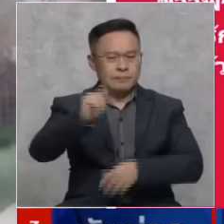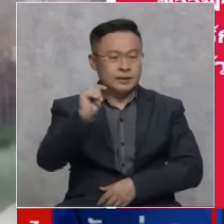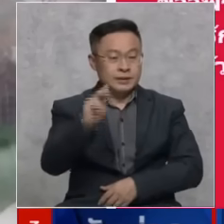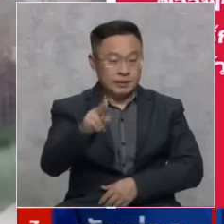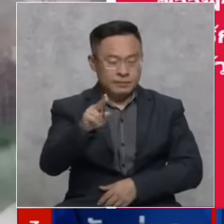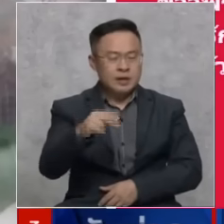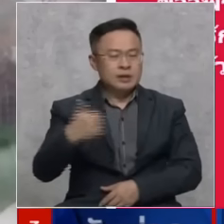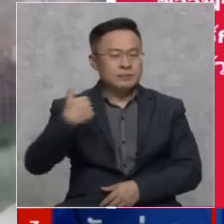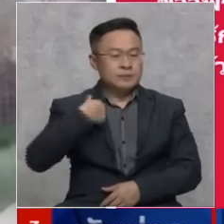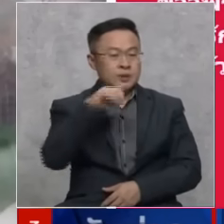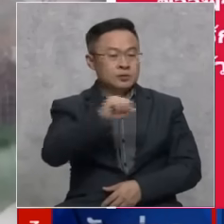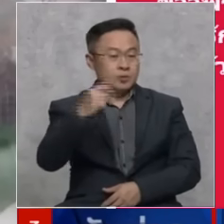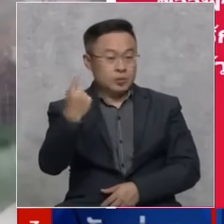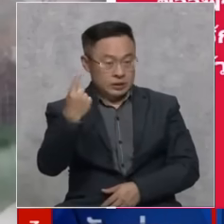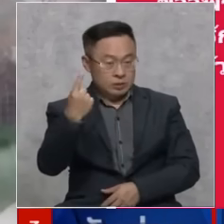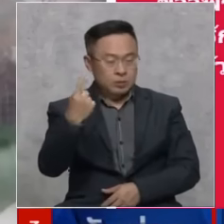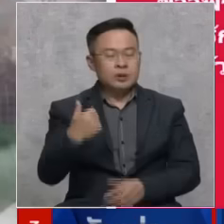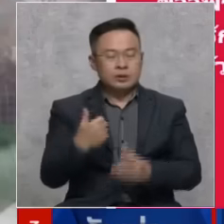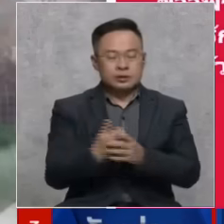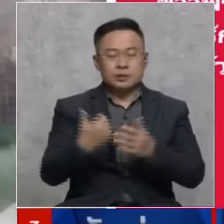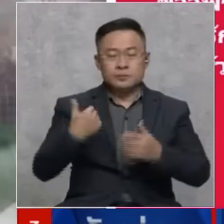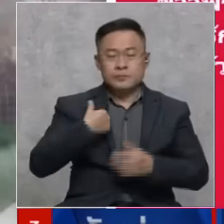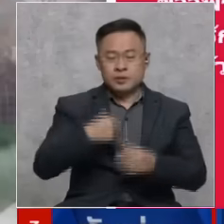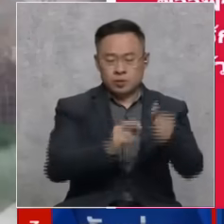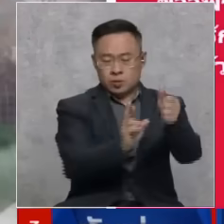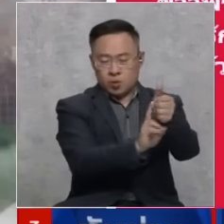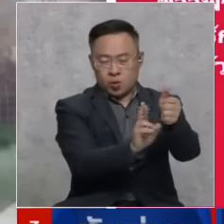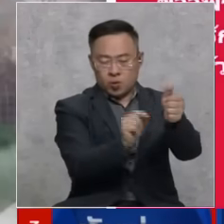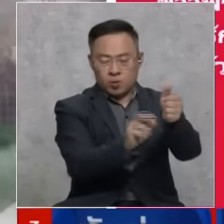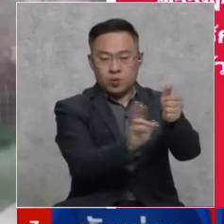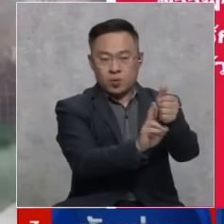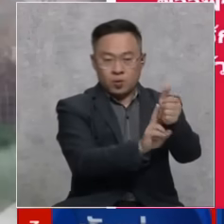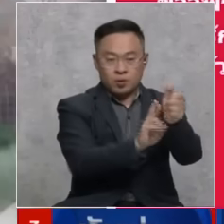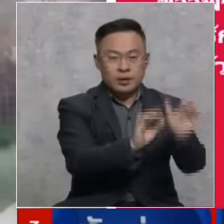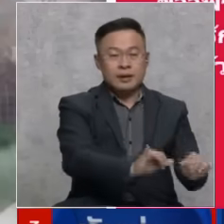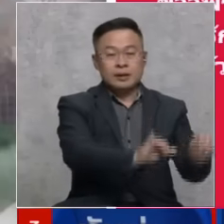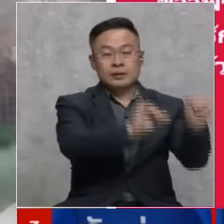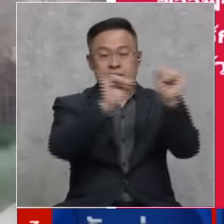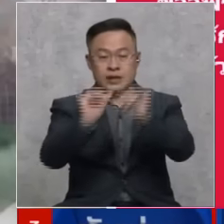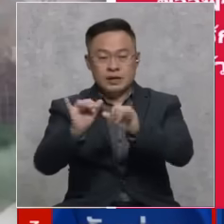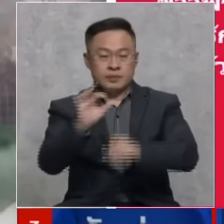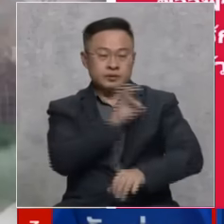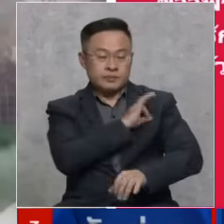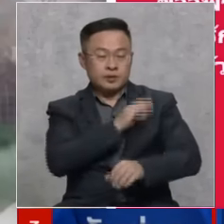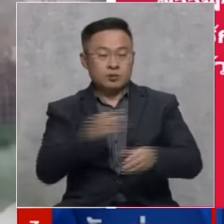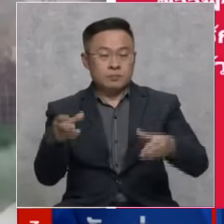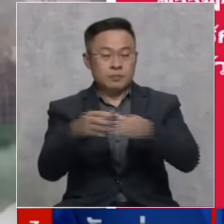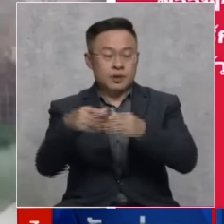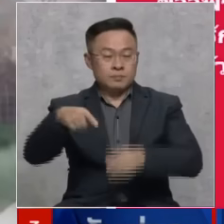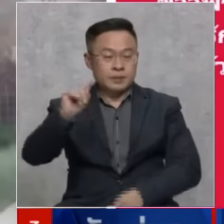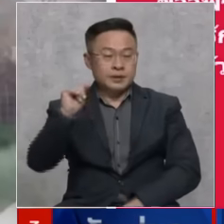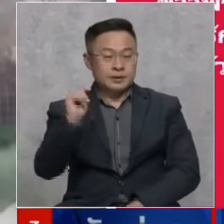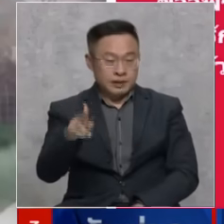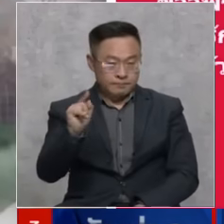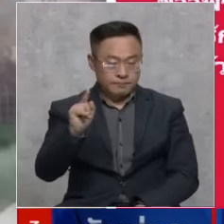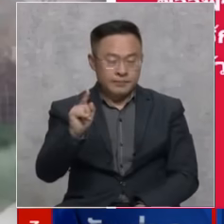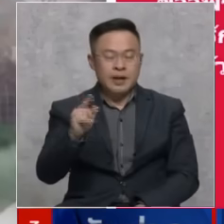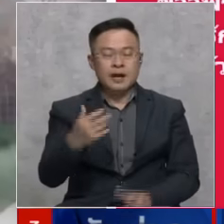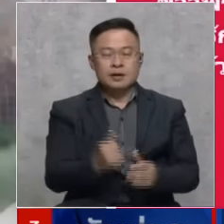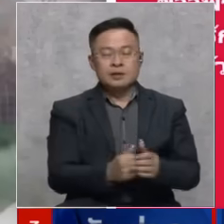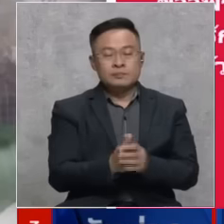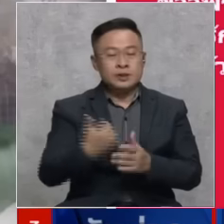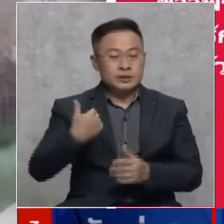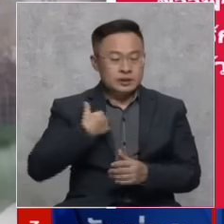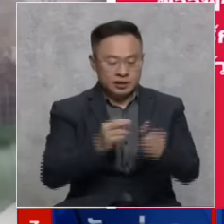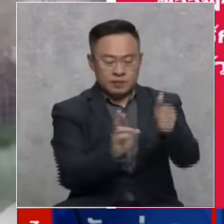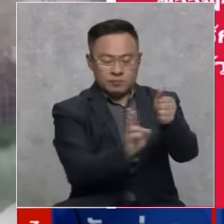อี้รองประธานสภาคนที่1พ่วงคว้าผู้นำฝ่ายค้านด้วยเอาเข้าจริงนะถ้าเป็นจริงตามข่าวนี้เลยนะถือว่